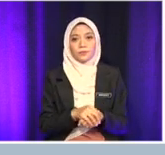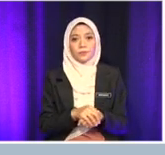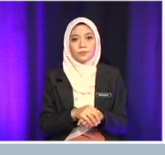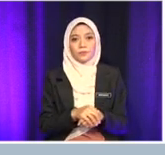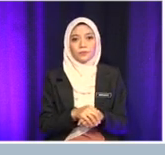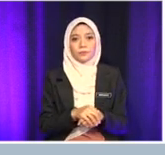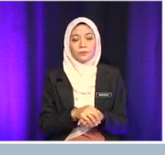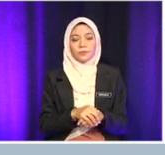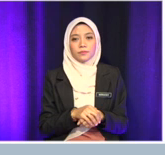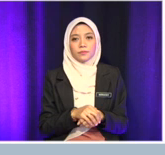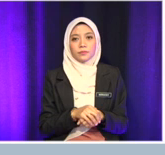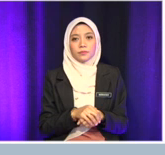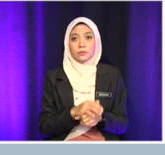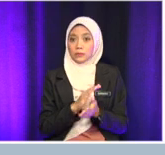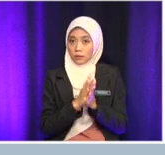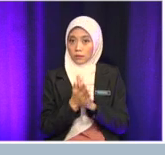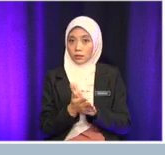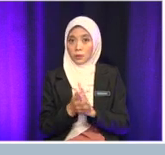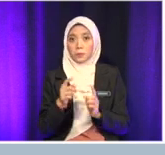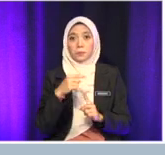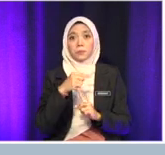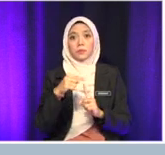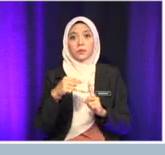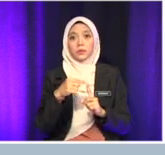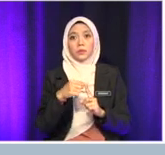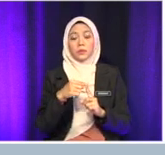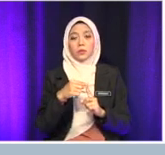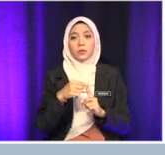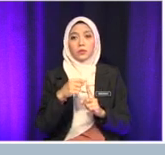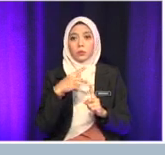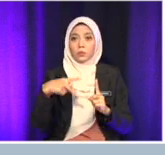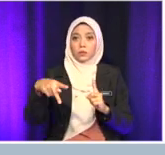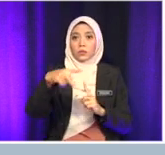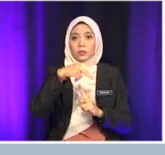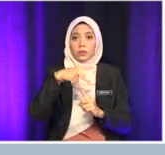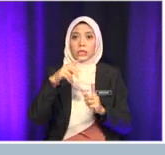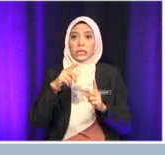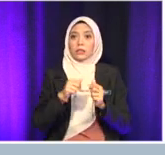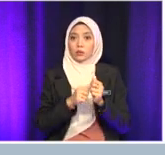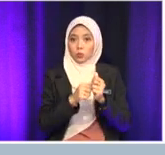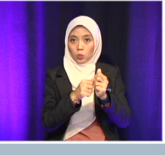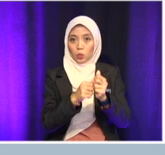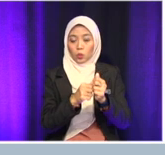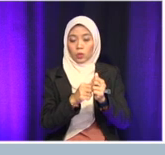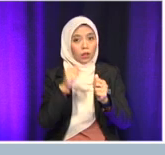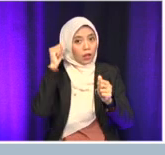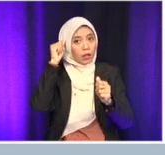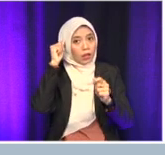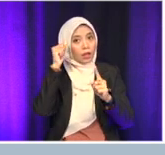kita nak pusing kan kita tengok arahan tadi Adakah Lawan Arah jam atau ikut arah jam putaran